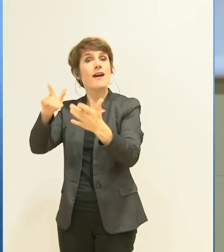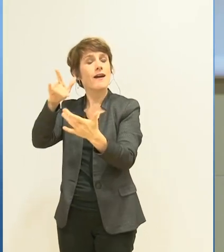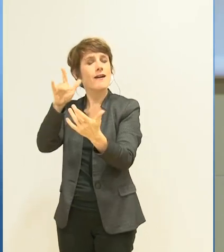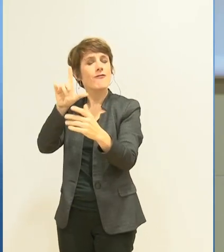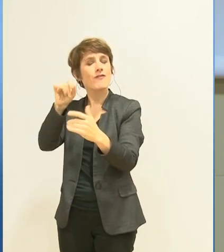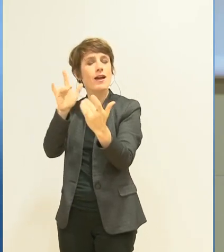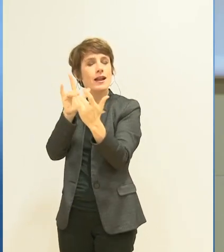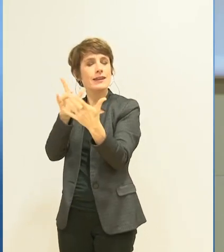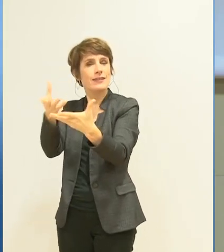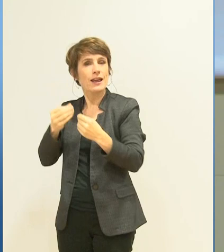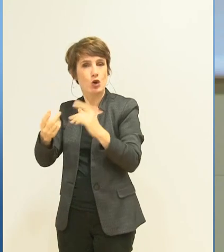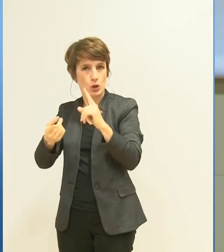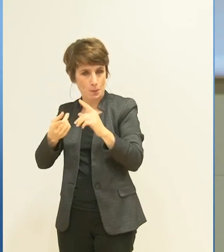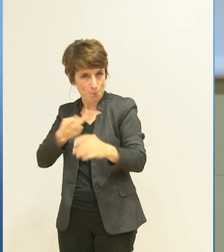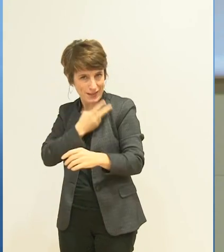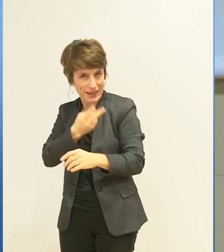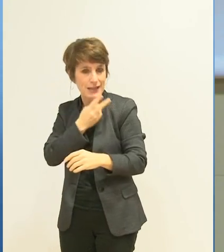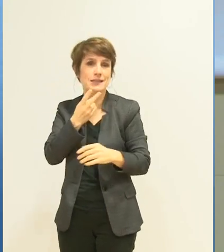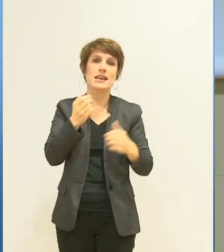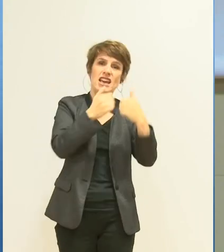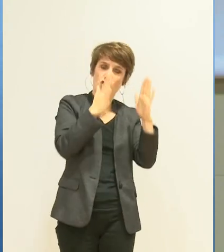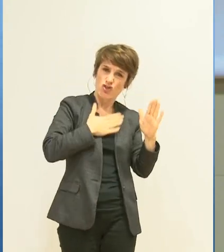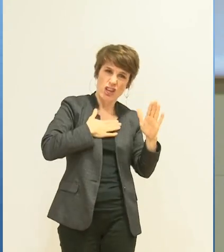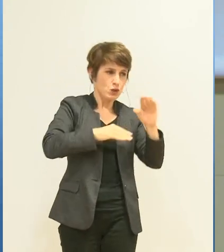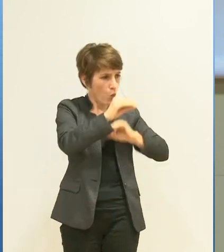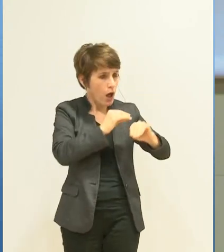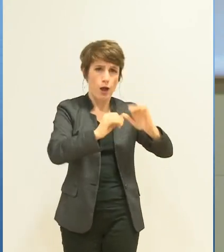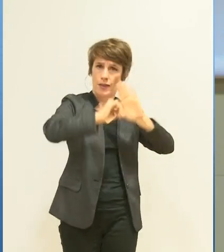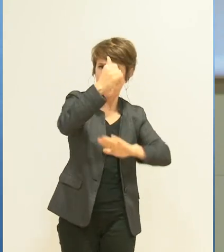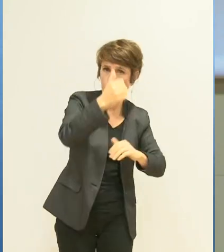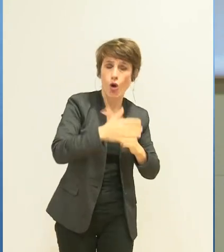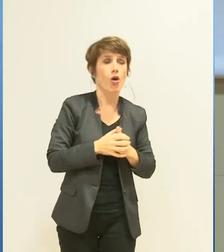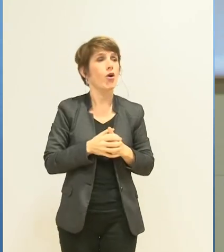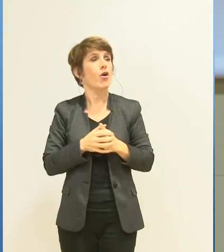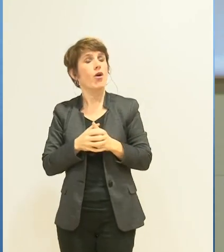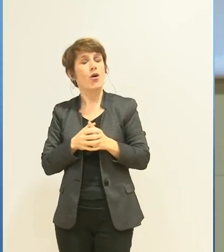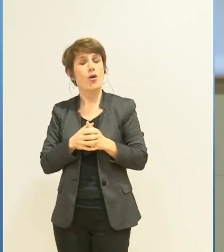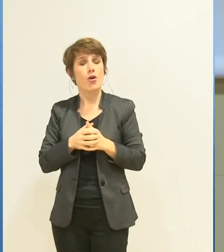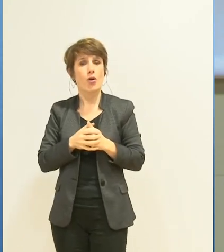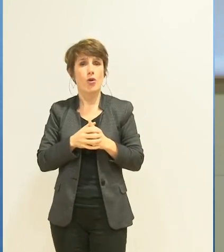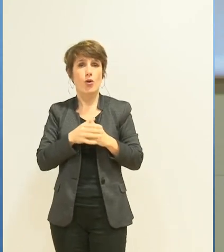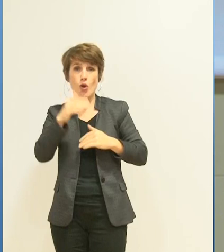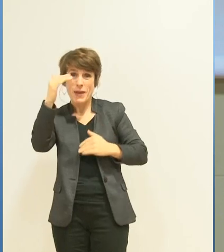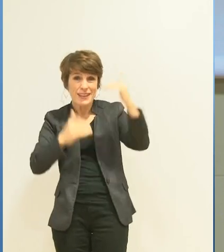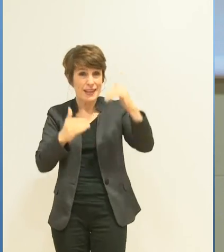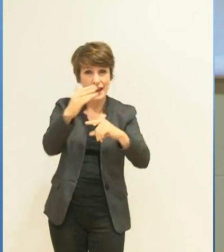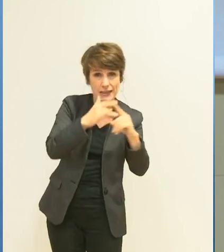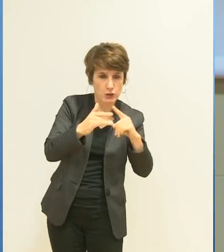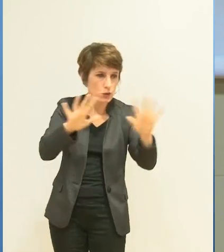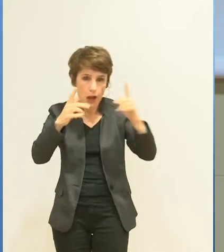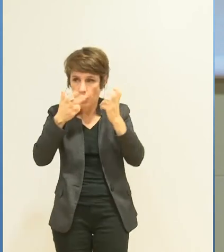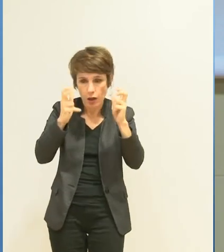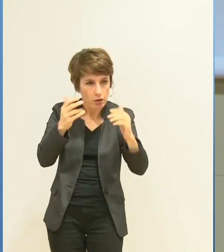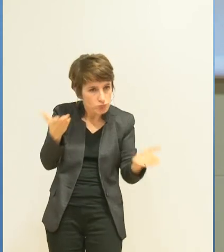dispositif un chez soi d'abord qui porte sur la réduction des inégalités sociales notamment sur le genre le revenu le travail